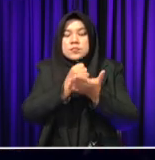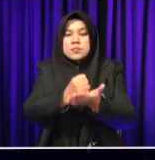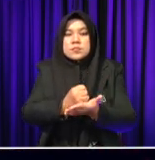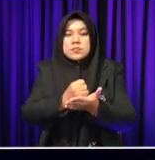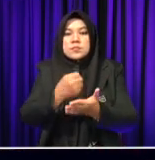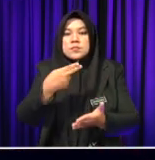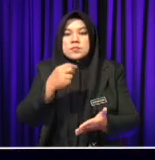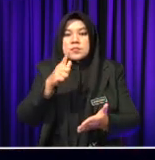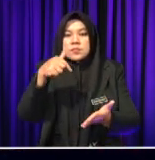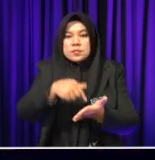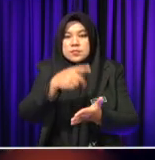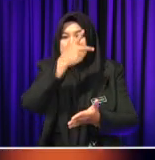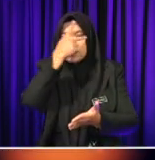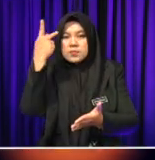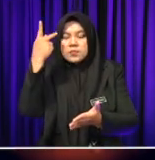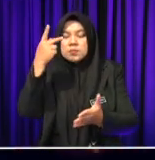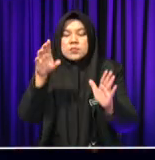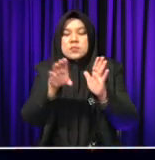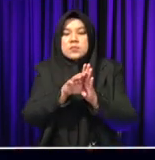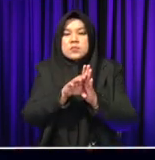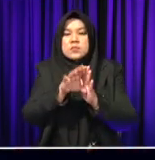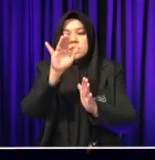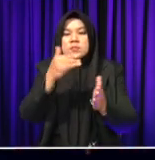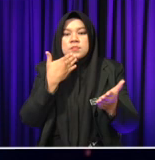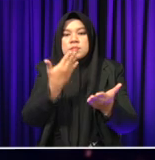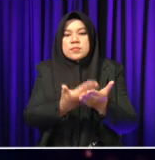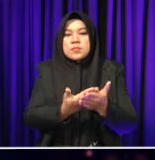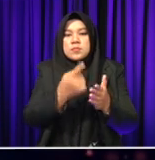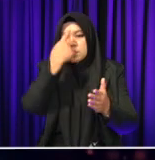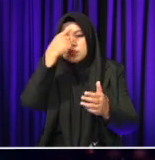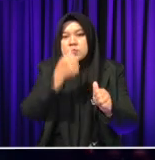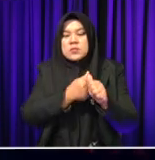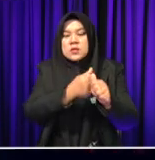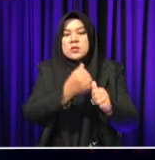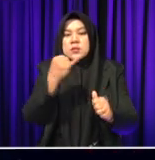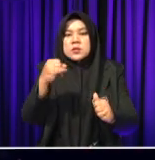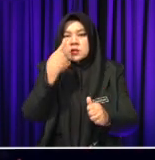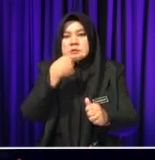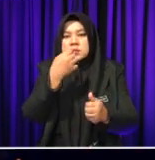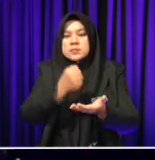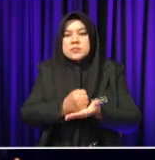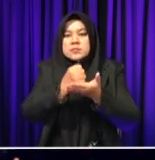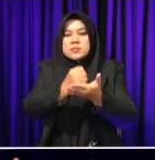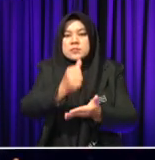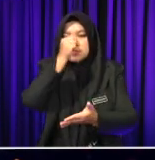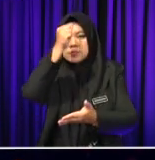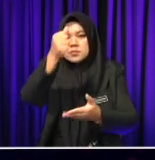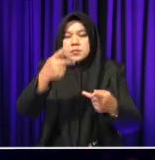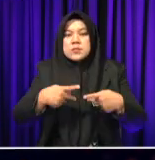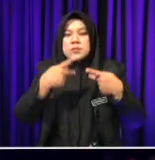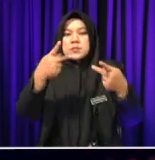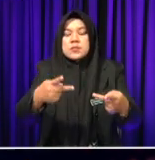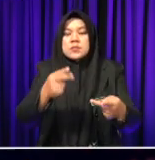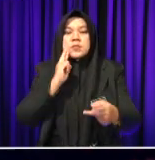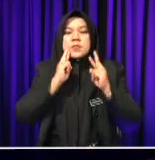kerana amalan ini ialah contoh yang baik untuk diikuti sesiapa yang bersedekah Allah akan mengurniakan mereka